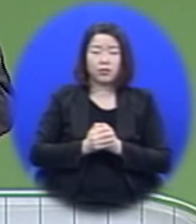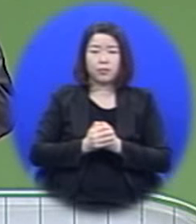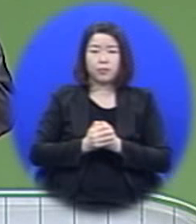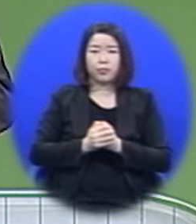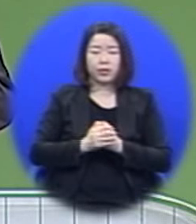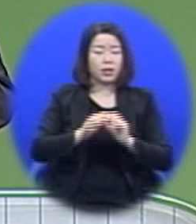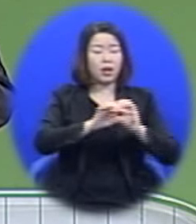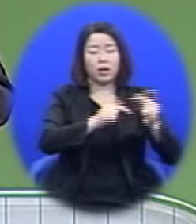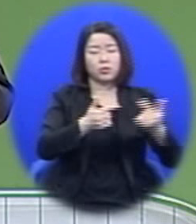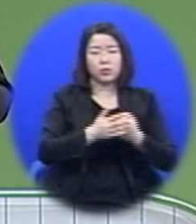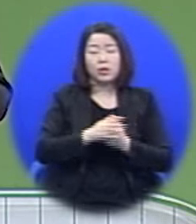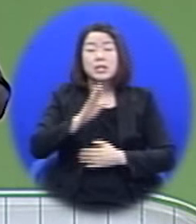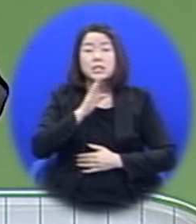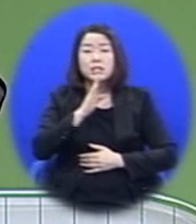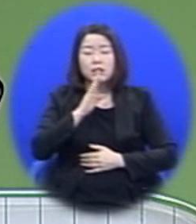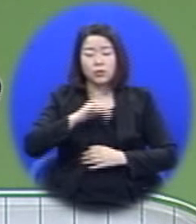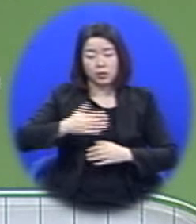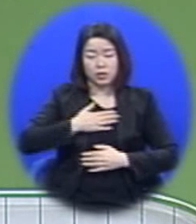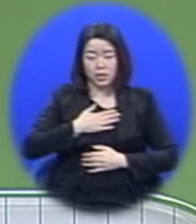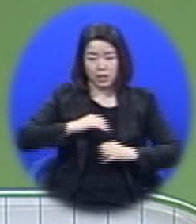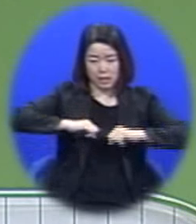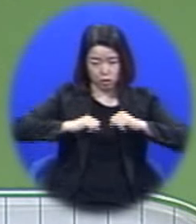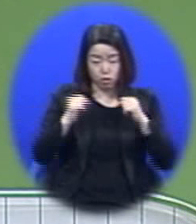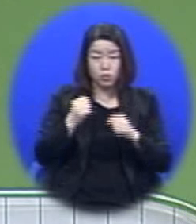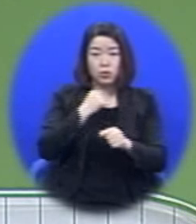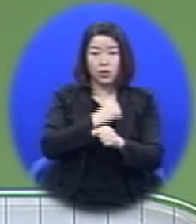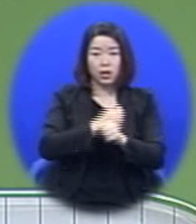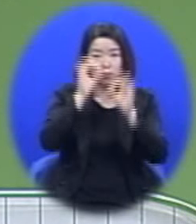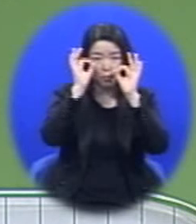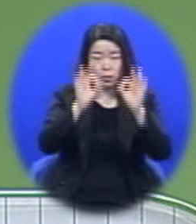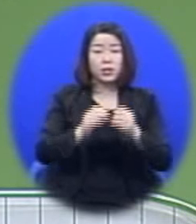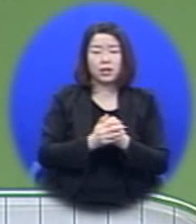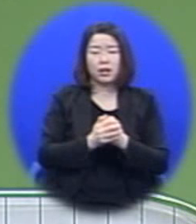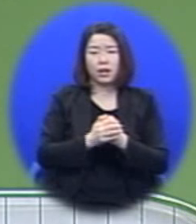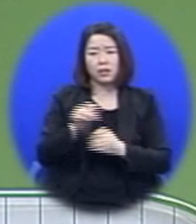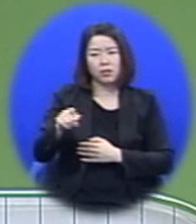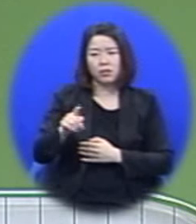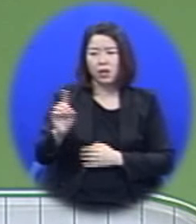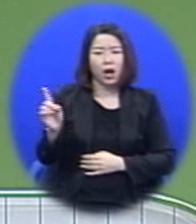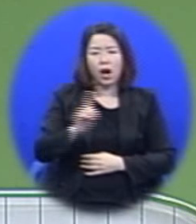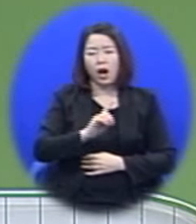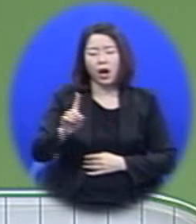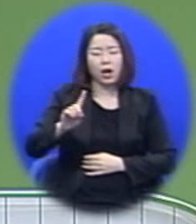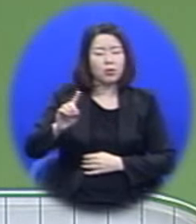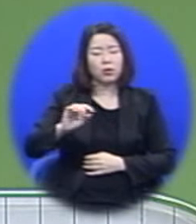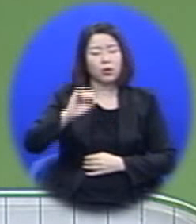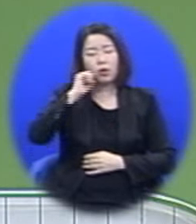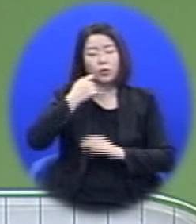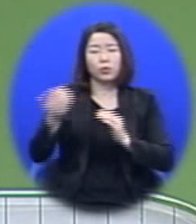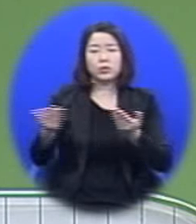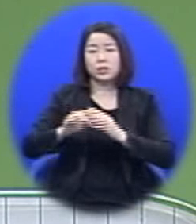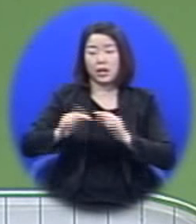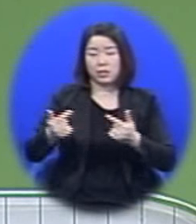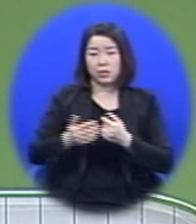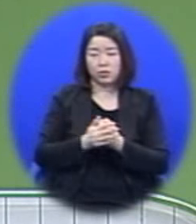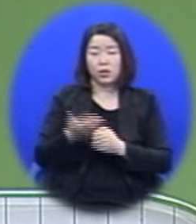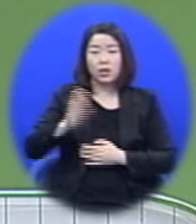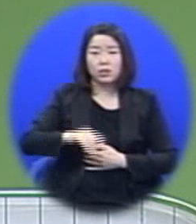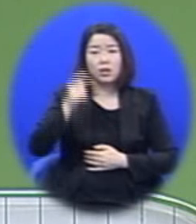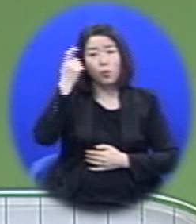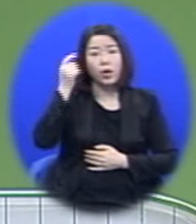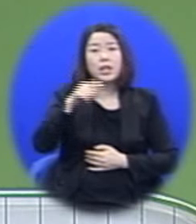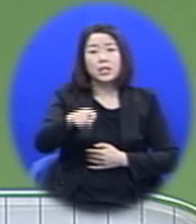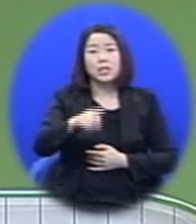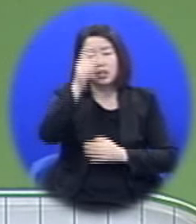실제로 순종해 보니까 이건 진짜 아무것도 아닐 일 같은 일이에요. 그런데도 어째서 이 기도가